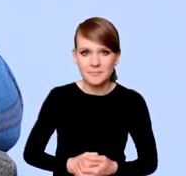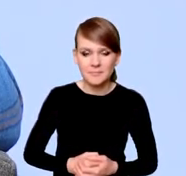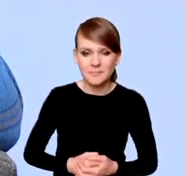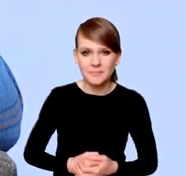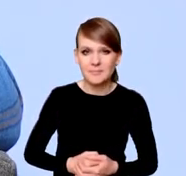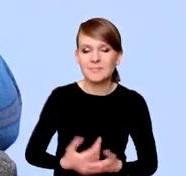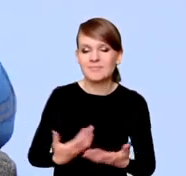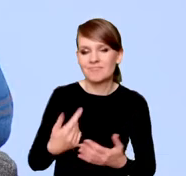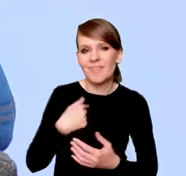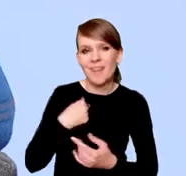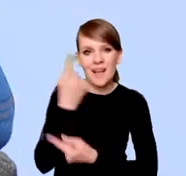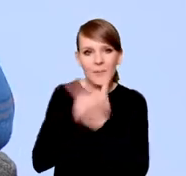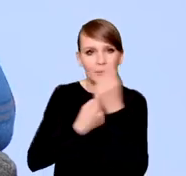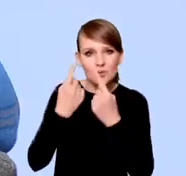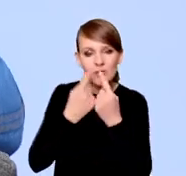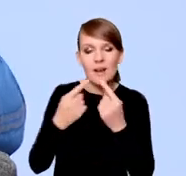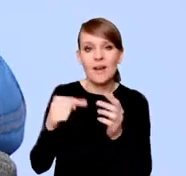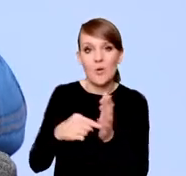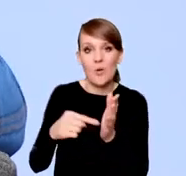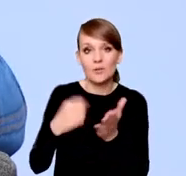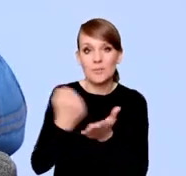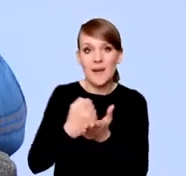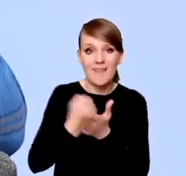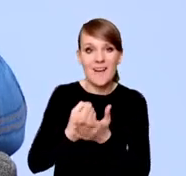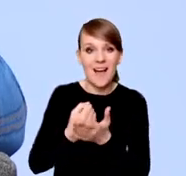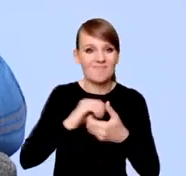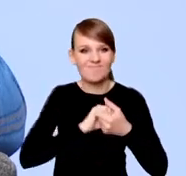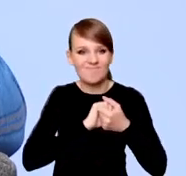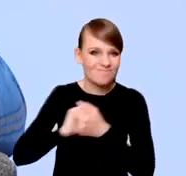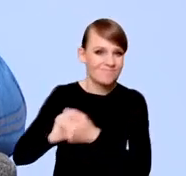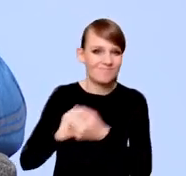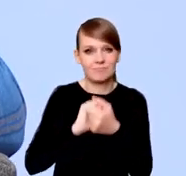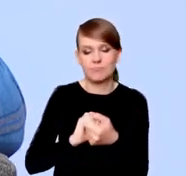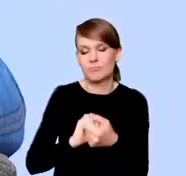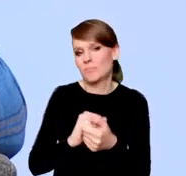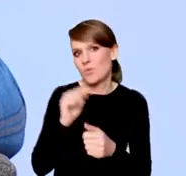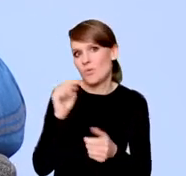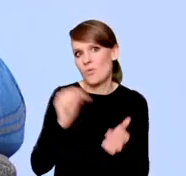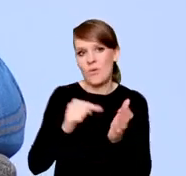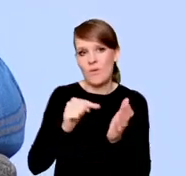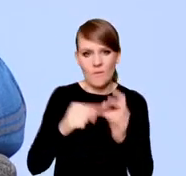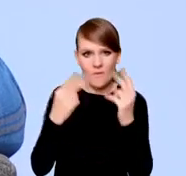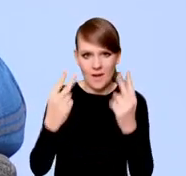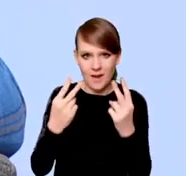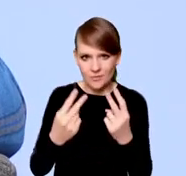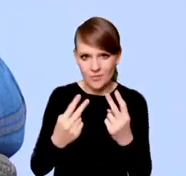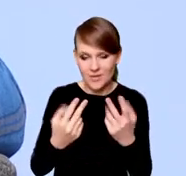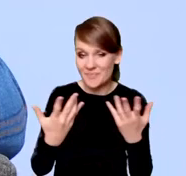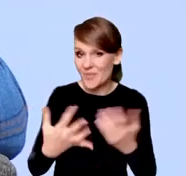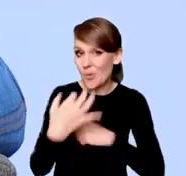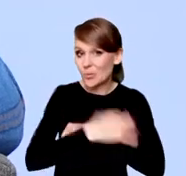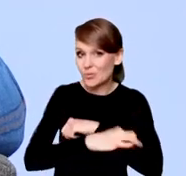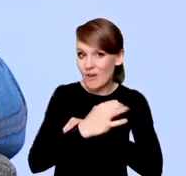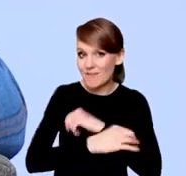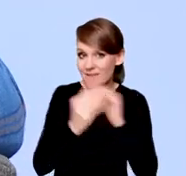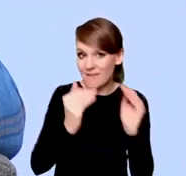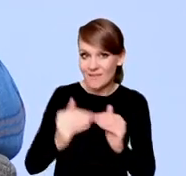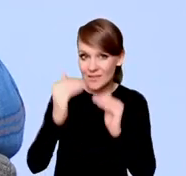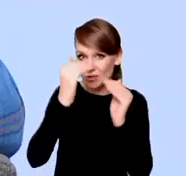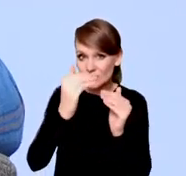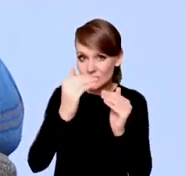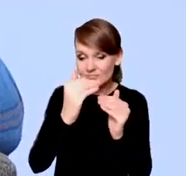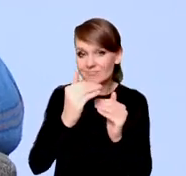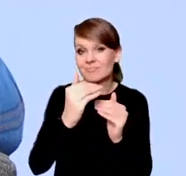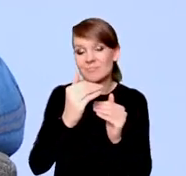ta wspólnotowość jest bardzo ważna, bo jednak wyższa uczelnia to ma tworzyć